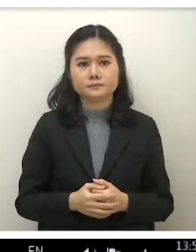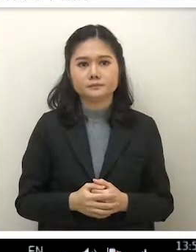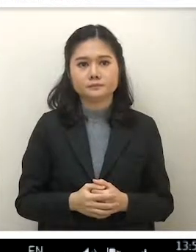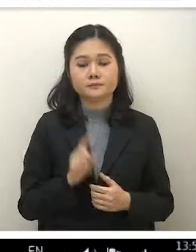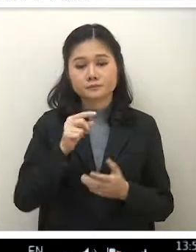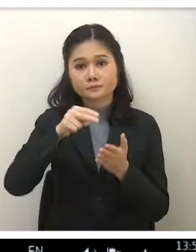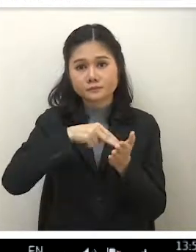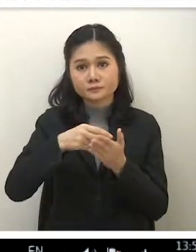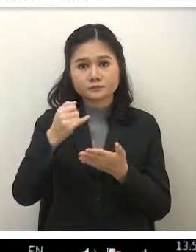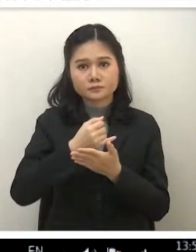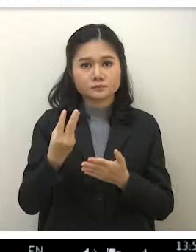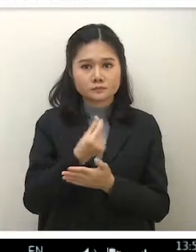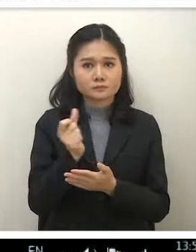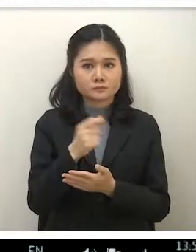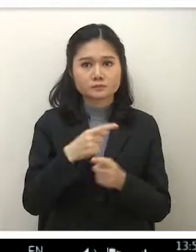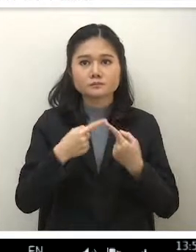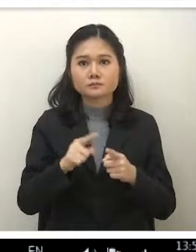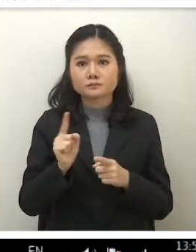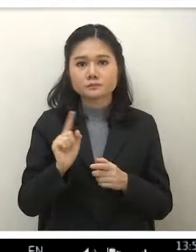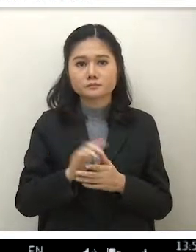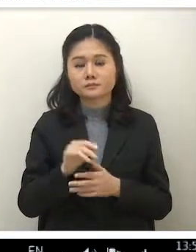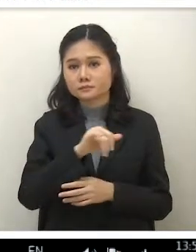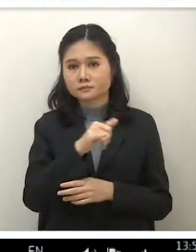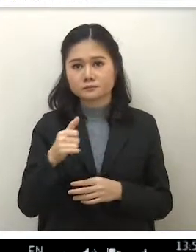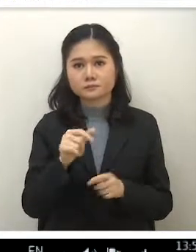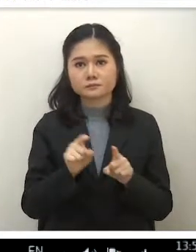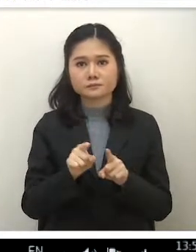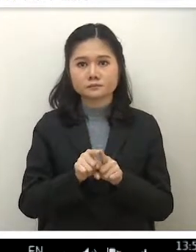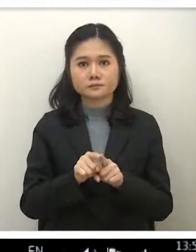จริงๆผู้กันวาดจะเร็วกว่านะครับเพียงแต่ว่าบางครั้งเนี่ย